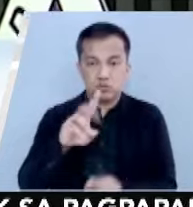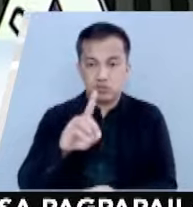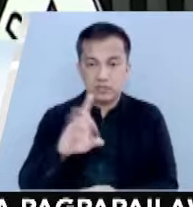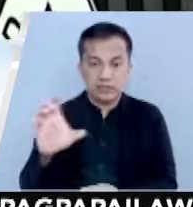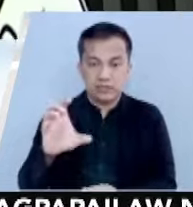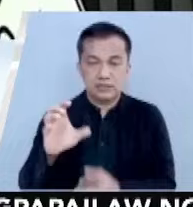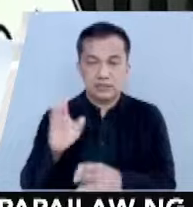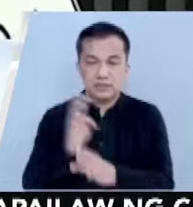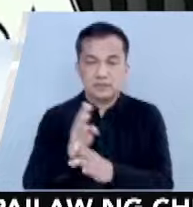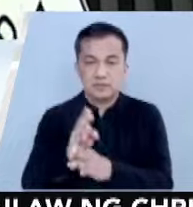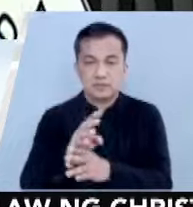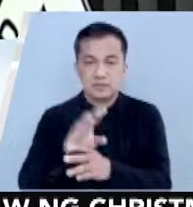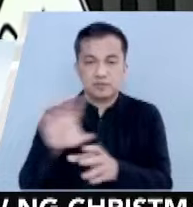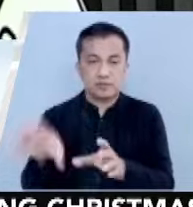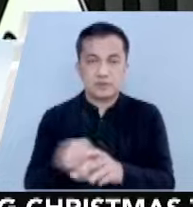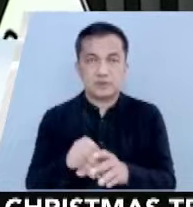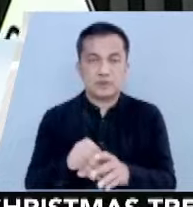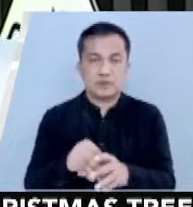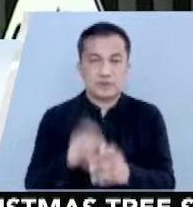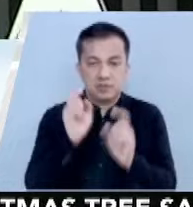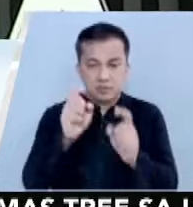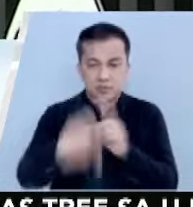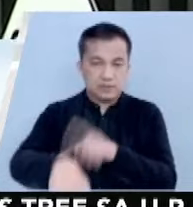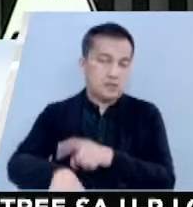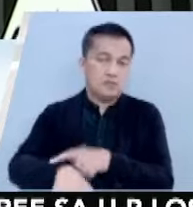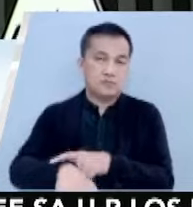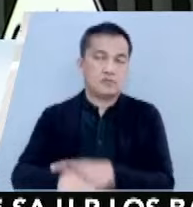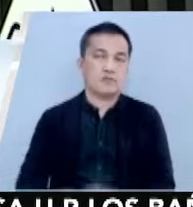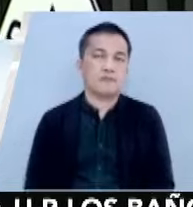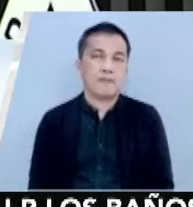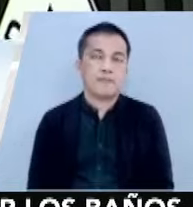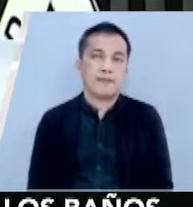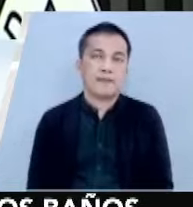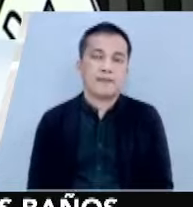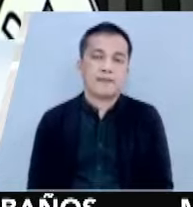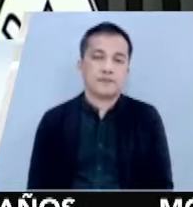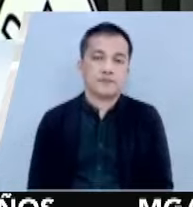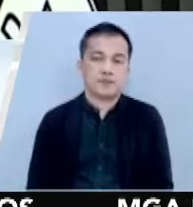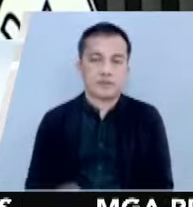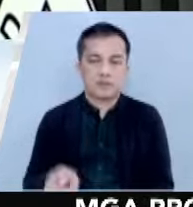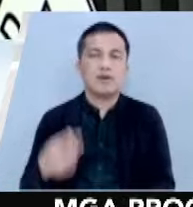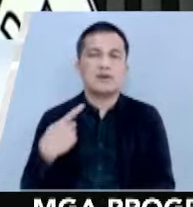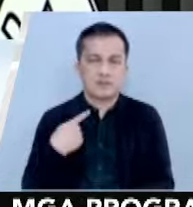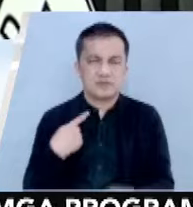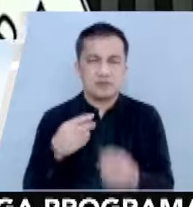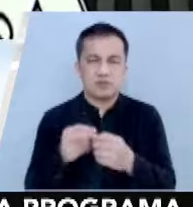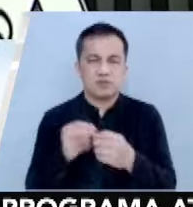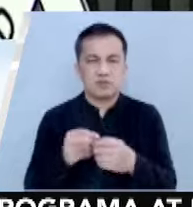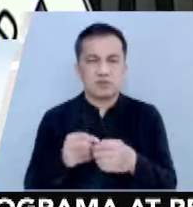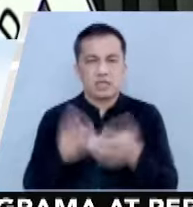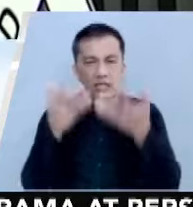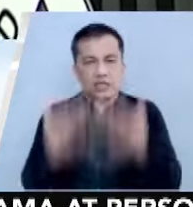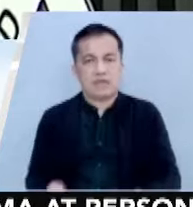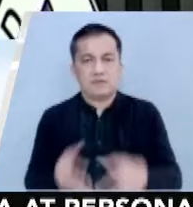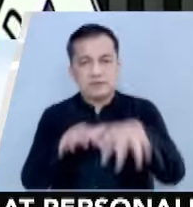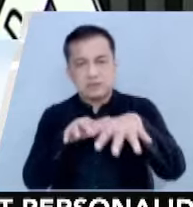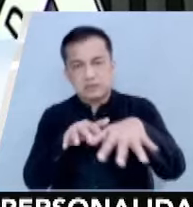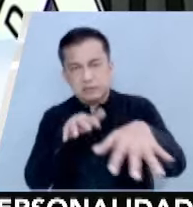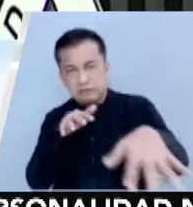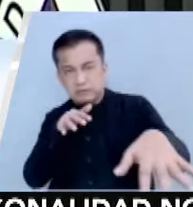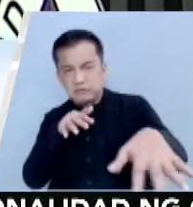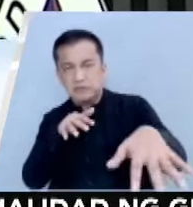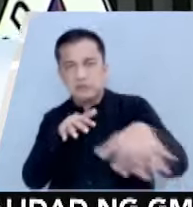lalong-lalo na sa peak hours, ay magdudulot po ng mas mabigat na daloy ng traffic. At yung